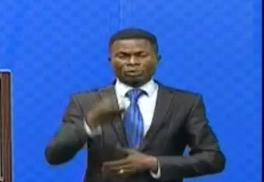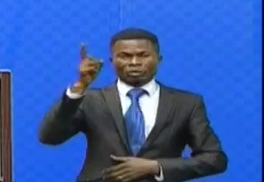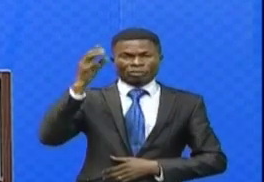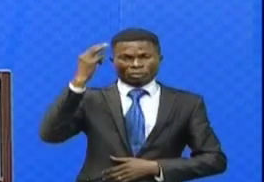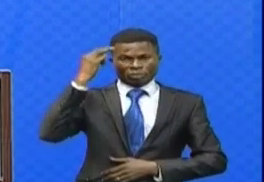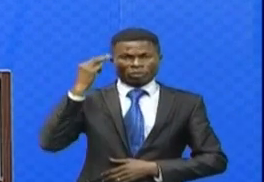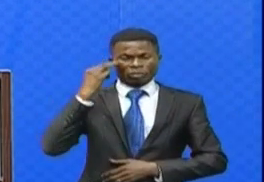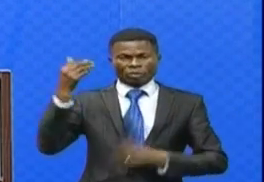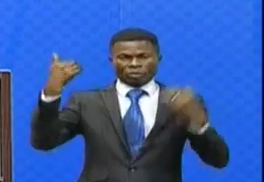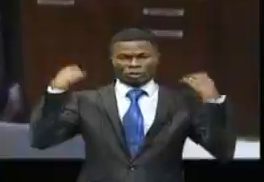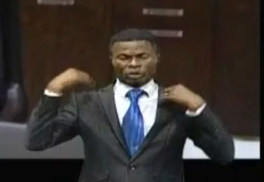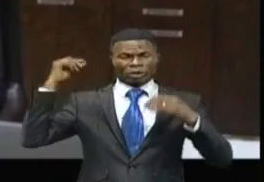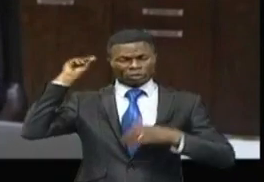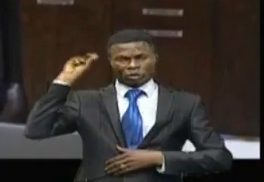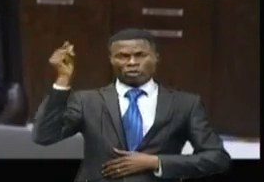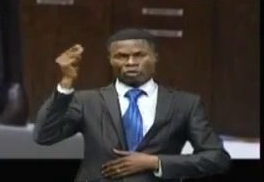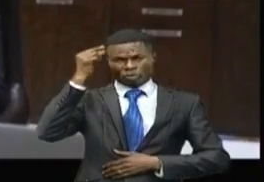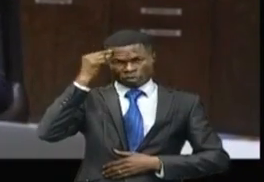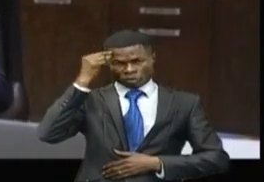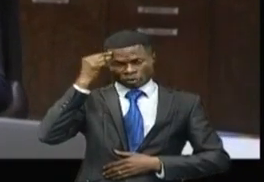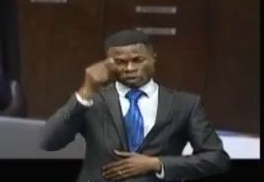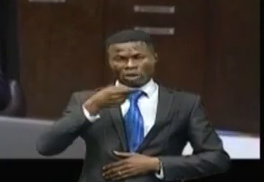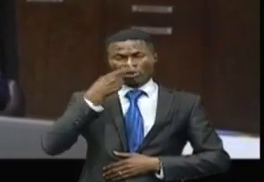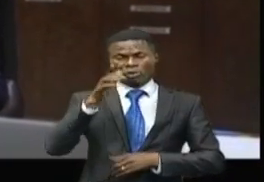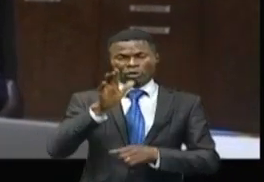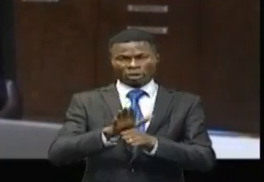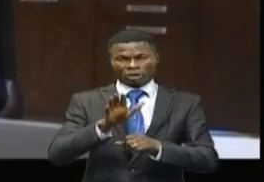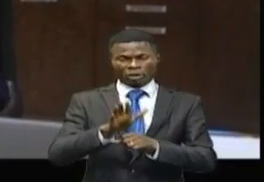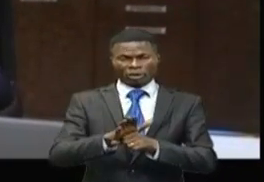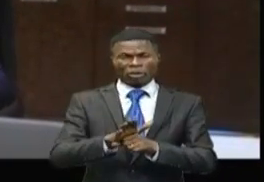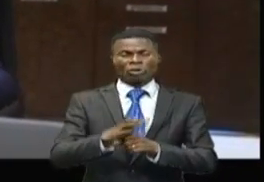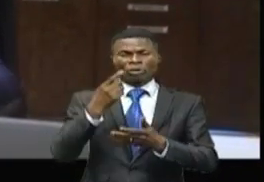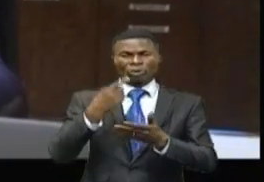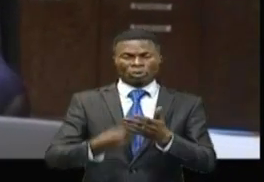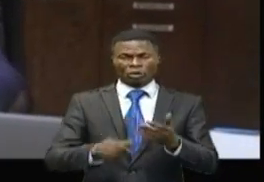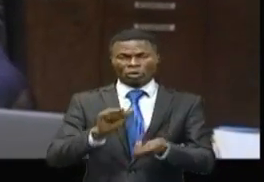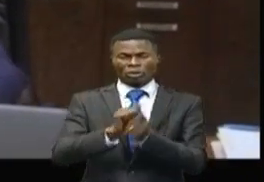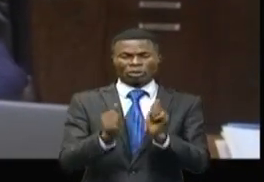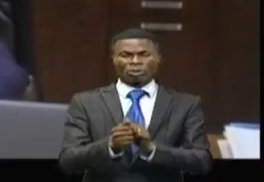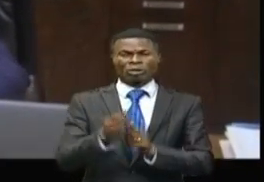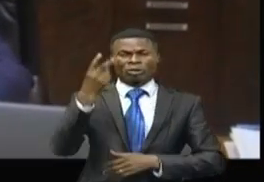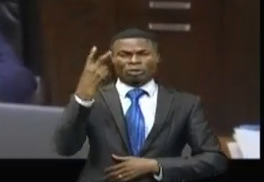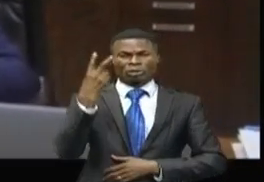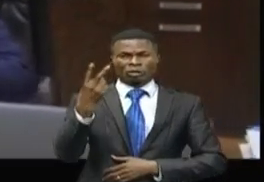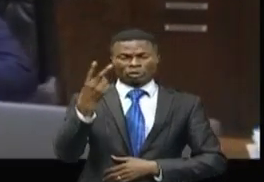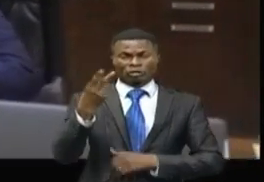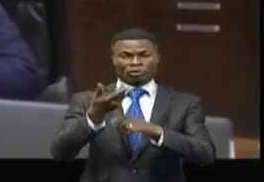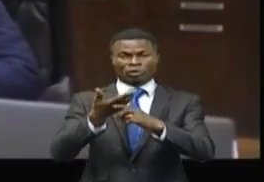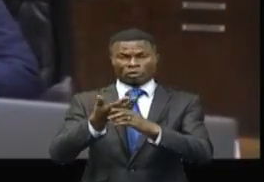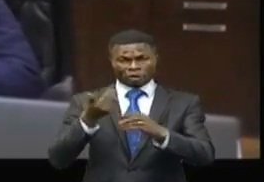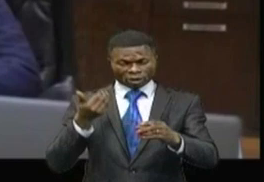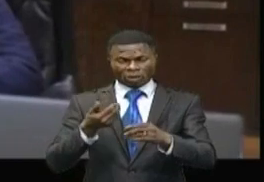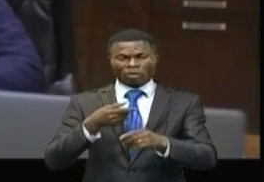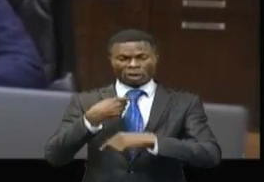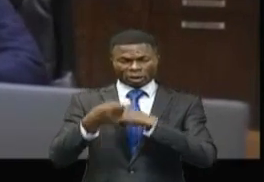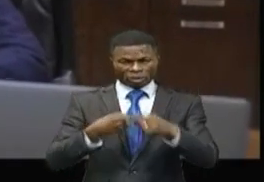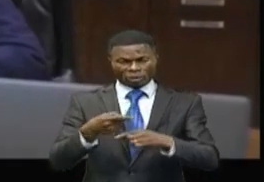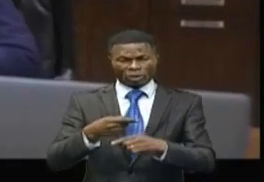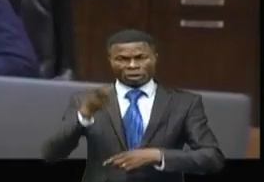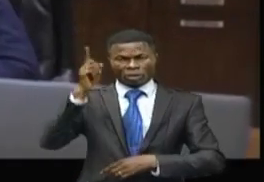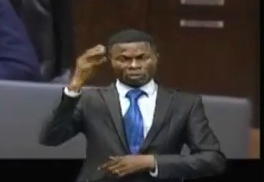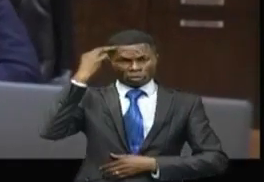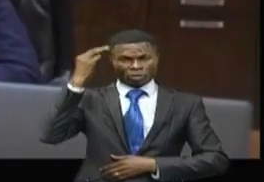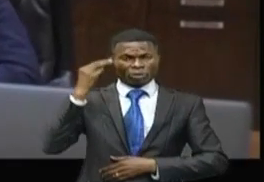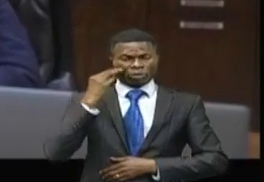ministre chef du gouvernement a articulé son intervention sur deux points mais avant d'aborder ces points il a tenus au